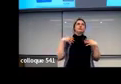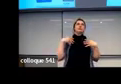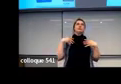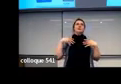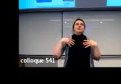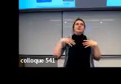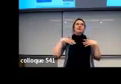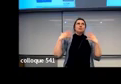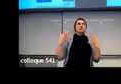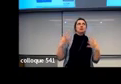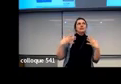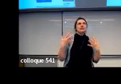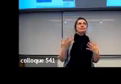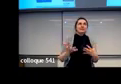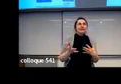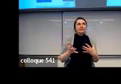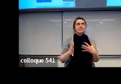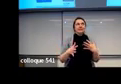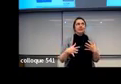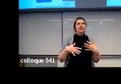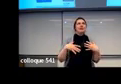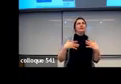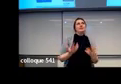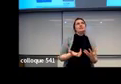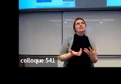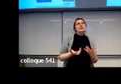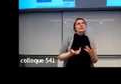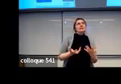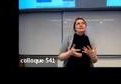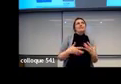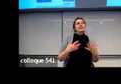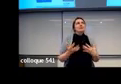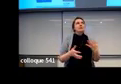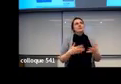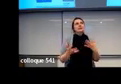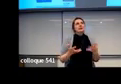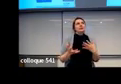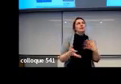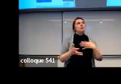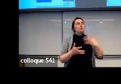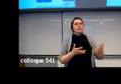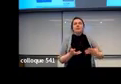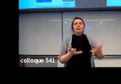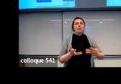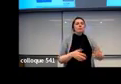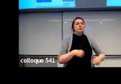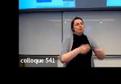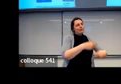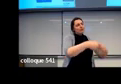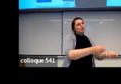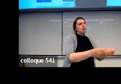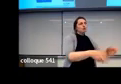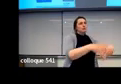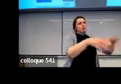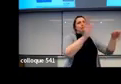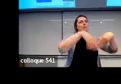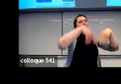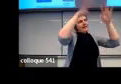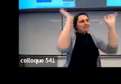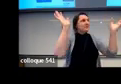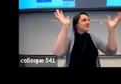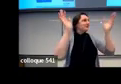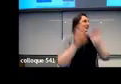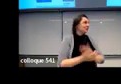qu'il faut aussi des ressources éducatives libres. Il y a une tendance. C'est facile de se dire, OK, oui, on peut dire, je vais faire quelque chose, je le mets